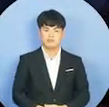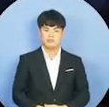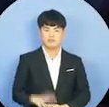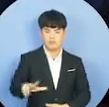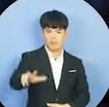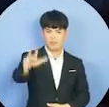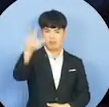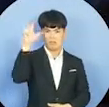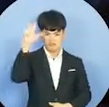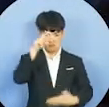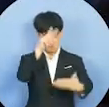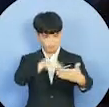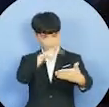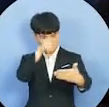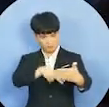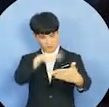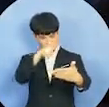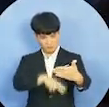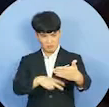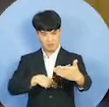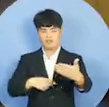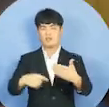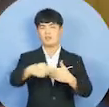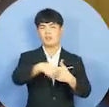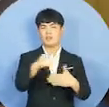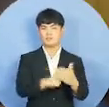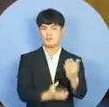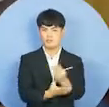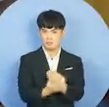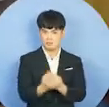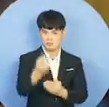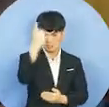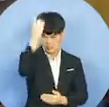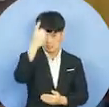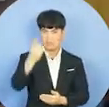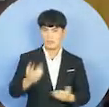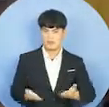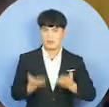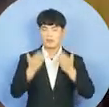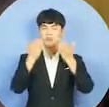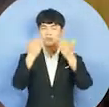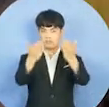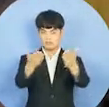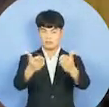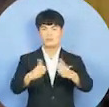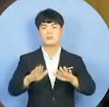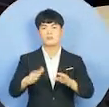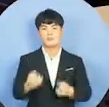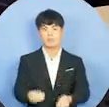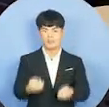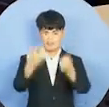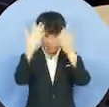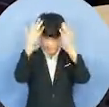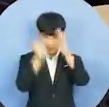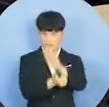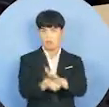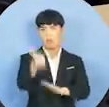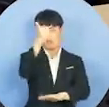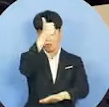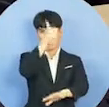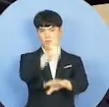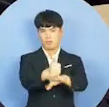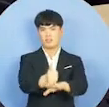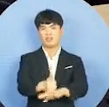마지막으로 자원봉사자들은 겨루면 선서를 통해 하나된 마음가짐으로 수준 높은 자원봉사 서비스를 제공하여 천안